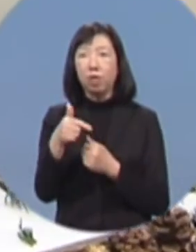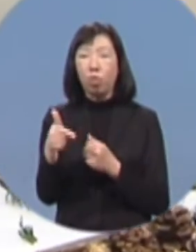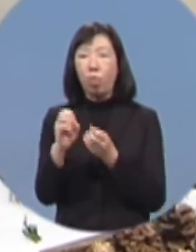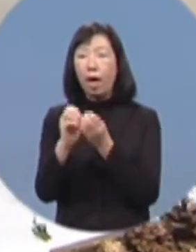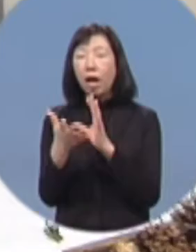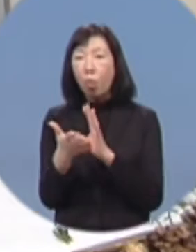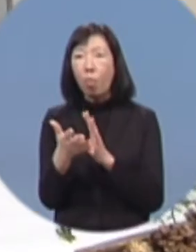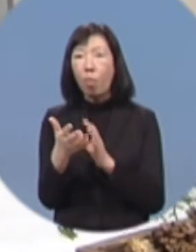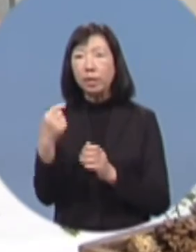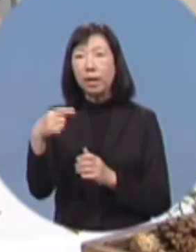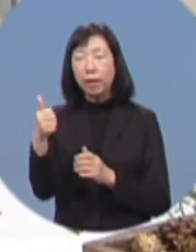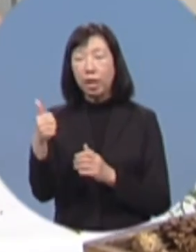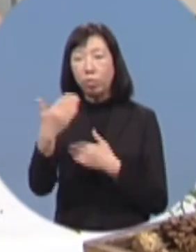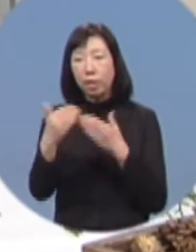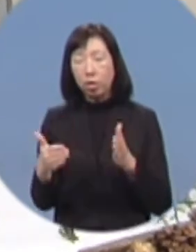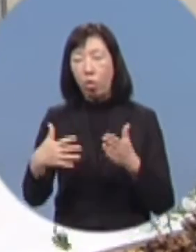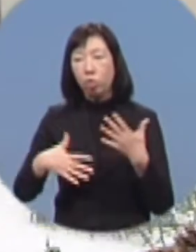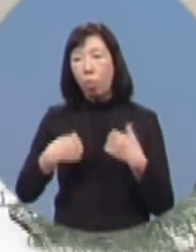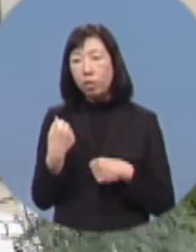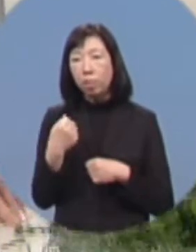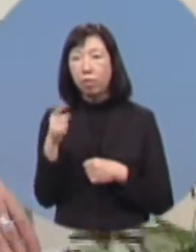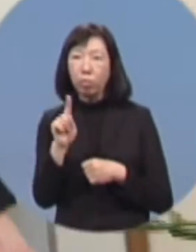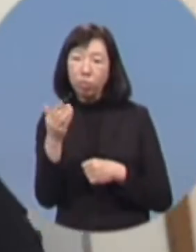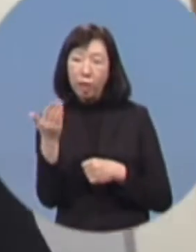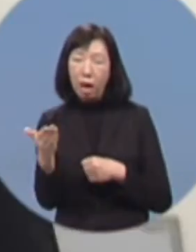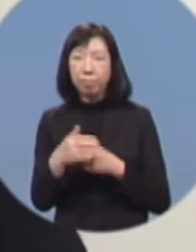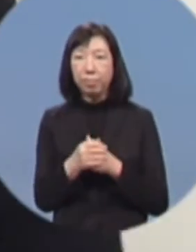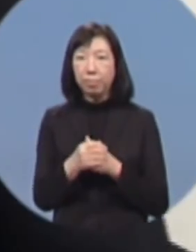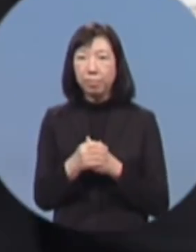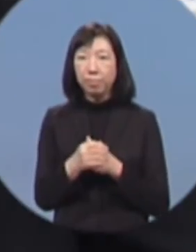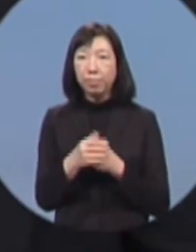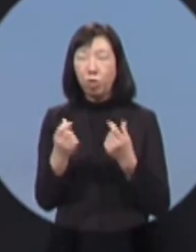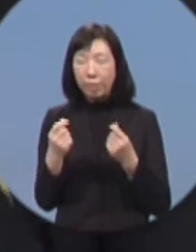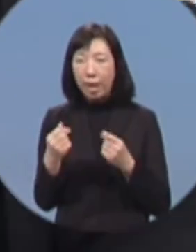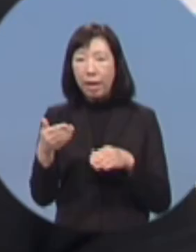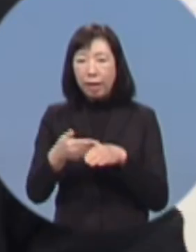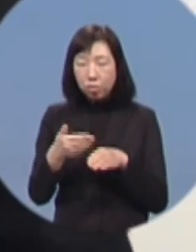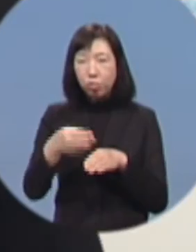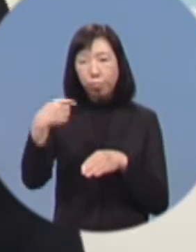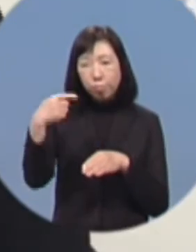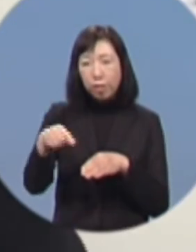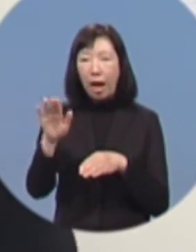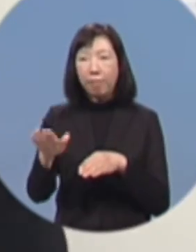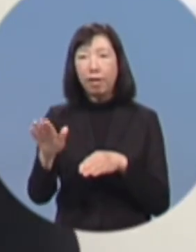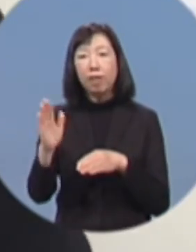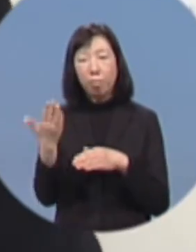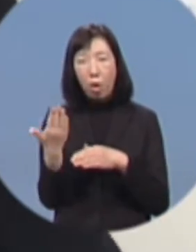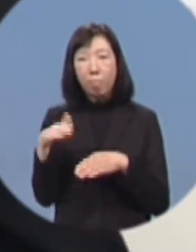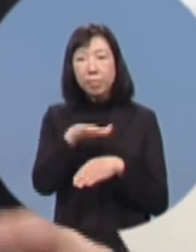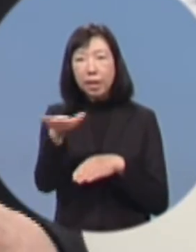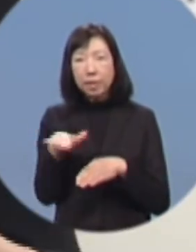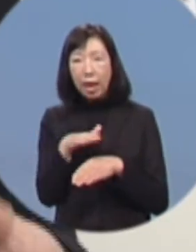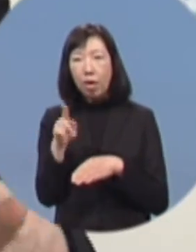ルは先生の教室の生徒さんにはどんな、は い、今日もね、はい、レッスン、お教室があったんですけども、はいはい、皆